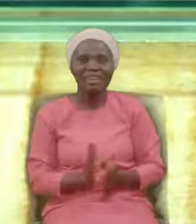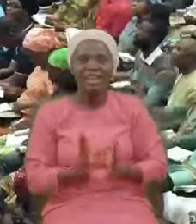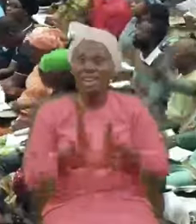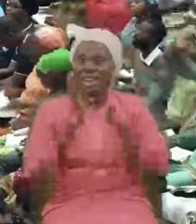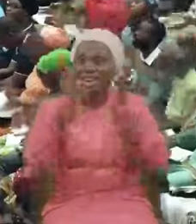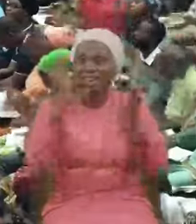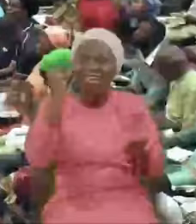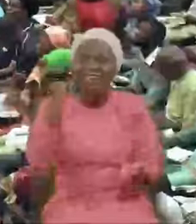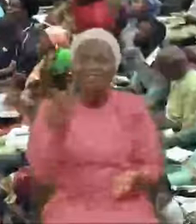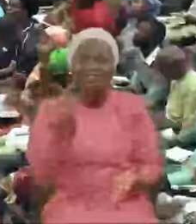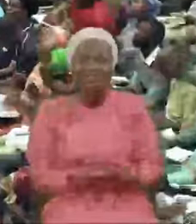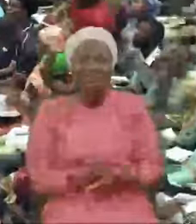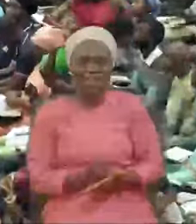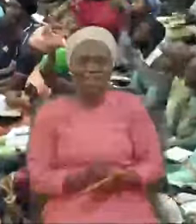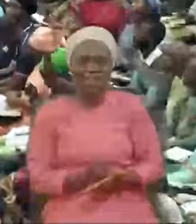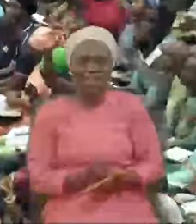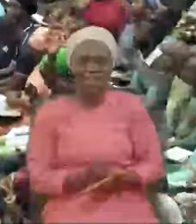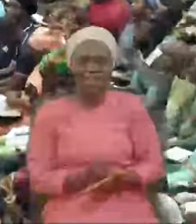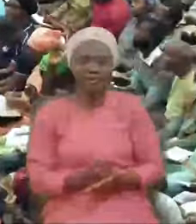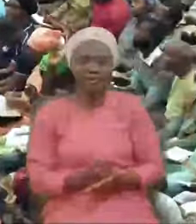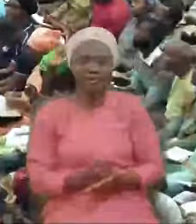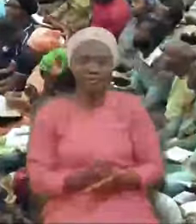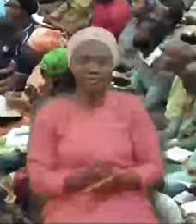Donnez-moi un bon amen.